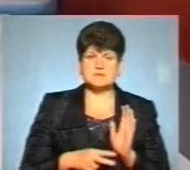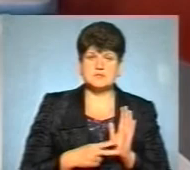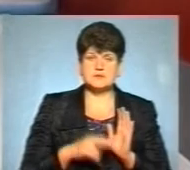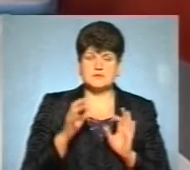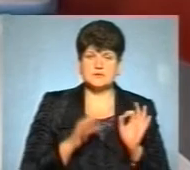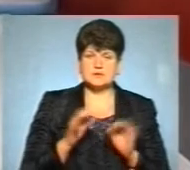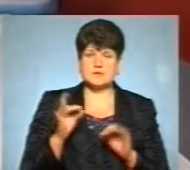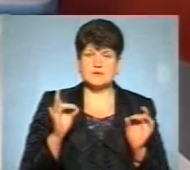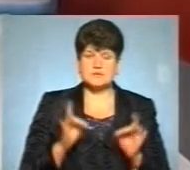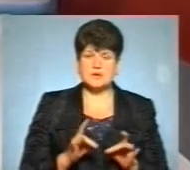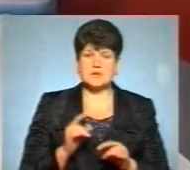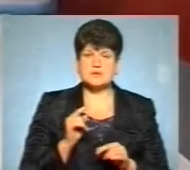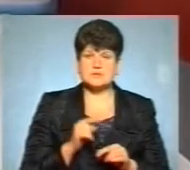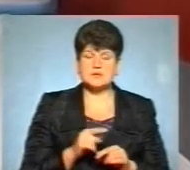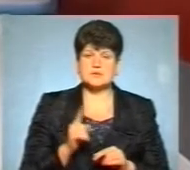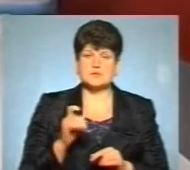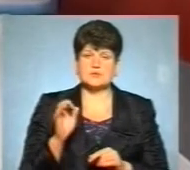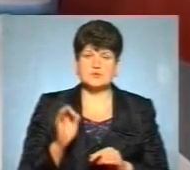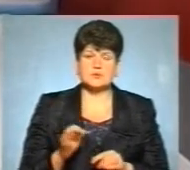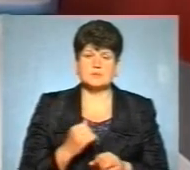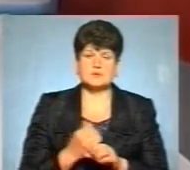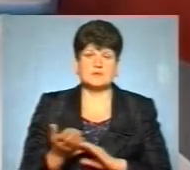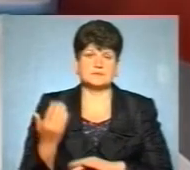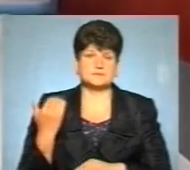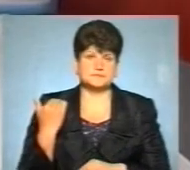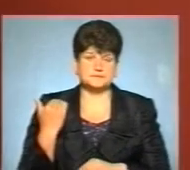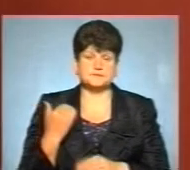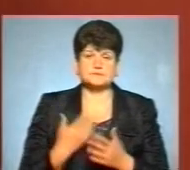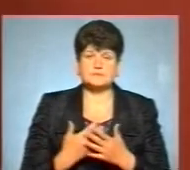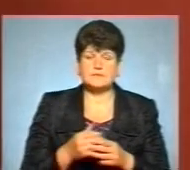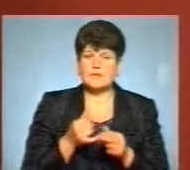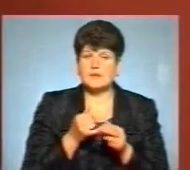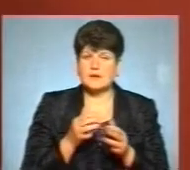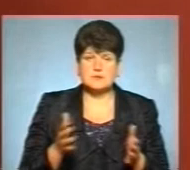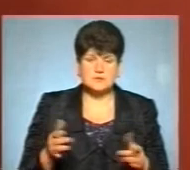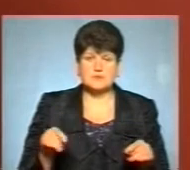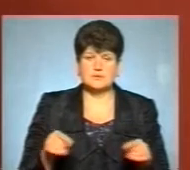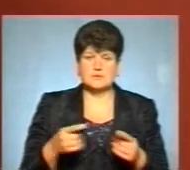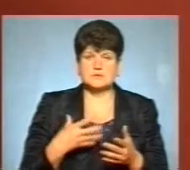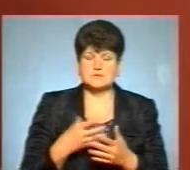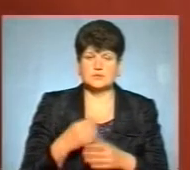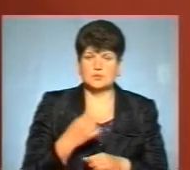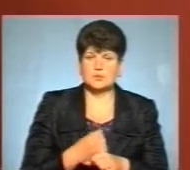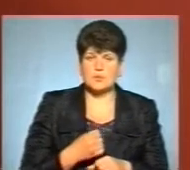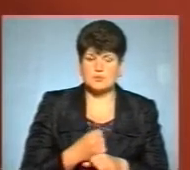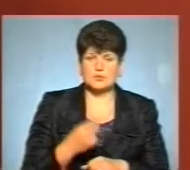77% ресторанів від тих 100%, які працювали до карантину. Угу. Тобто не змогли відновити свою роботу